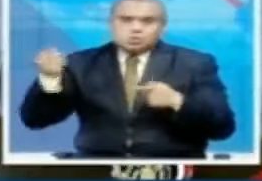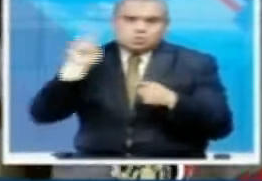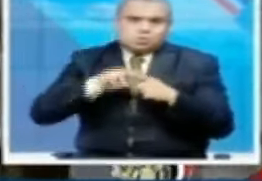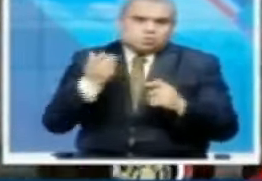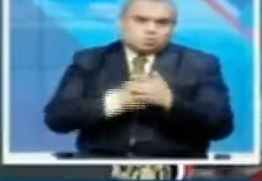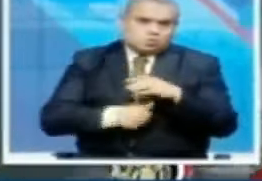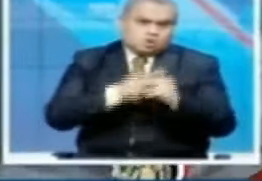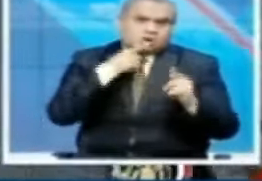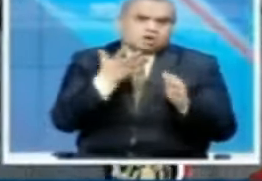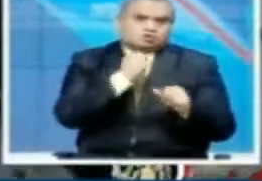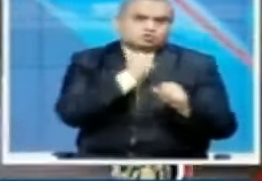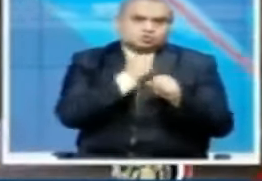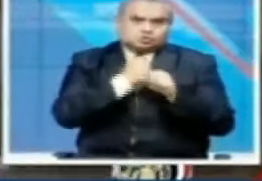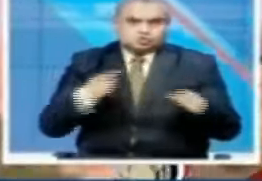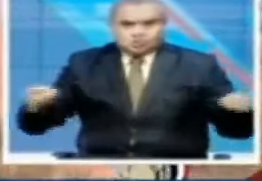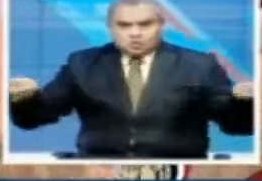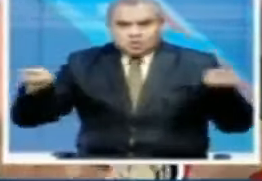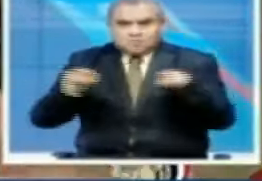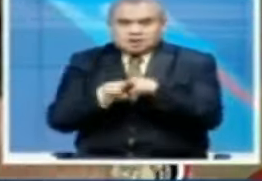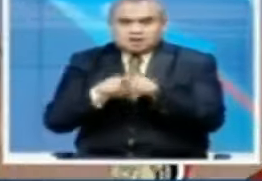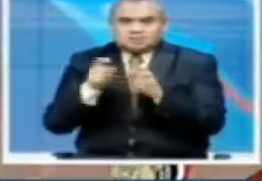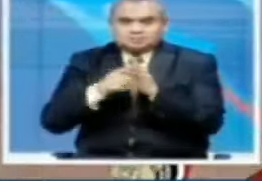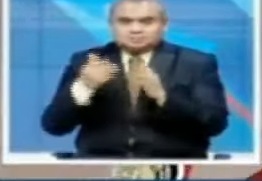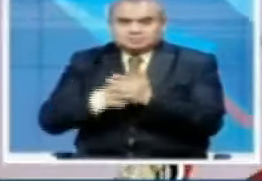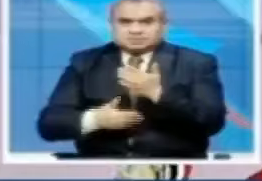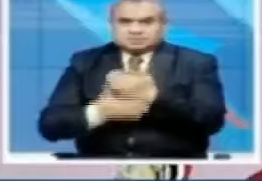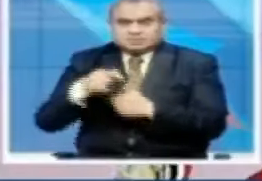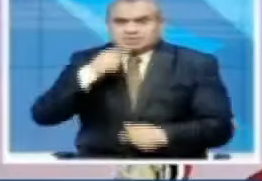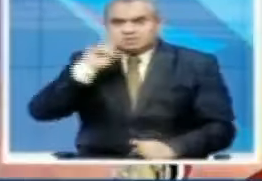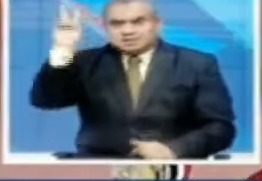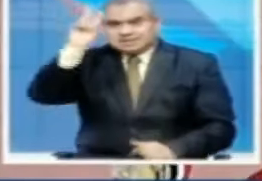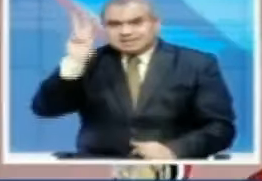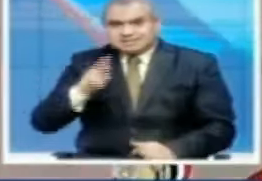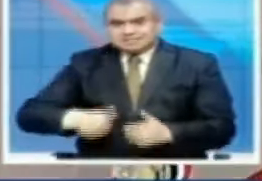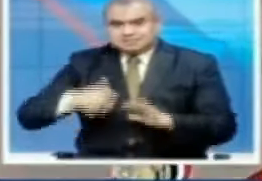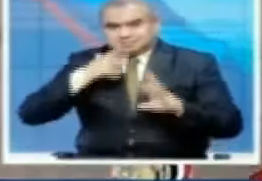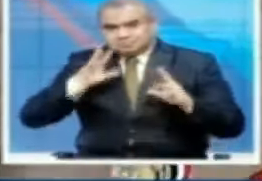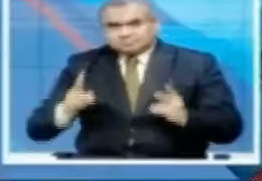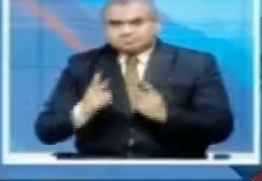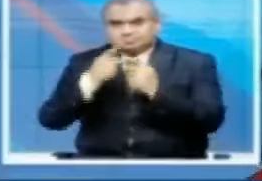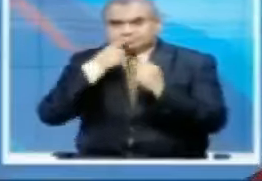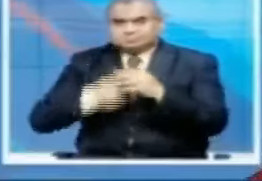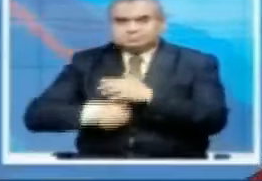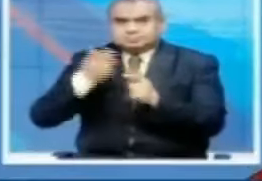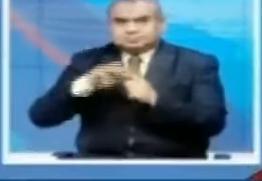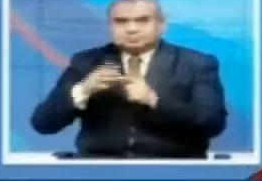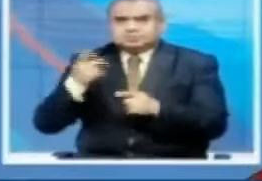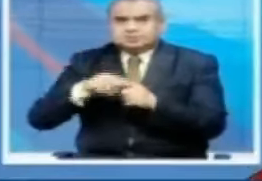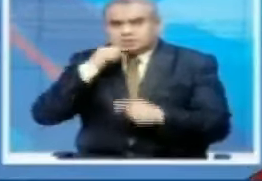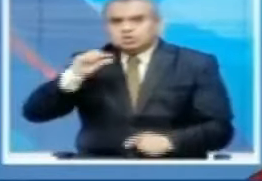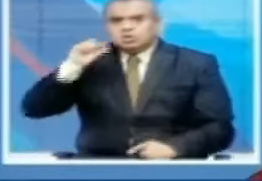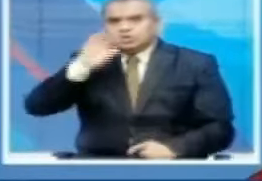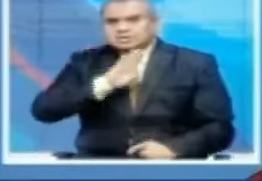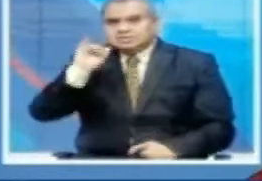سيادة القانون على اراضي الدولة، بالتأكيد على ان سيناء طبعا من تنميتها ايضا، دي مسألة مهمة. دكتور سمير، الرئيس